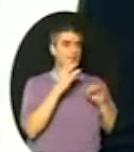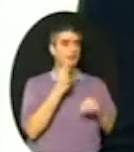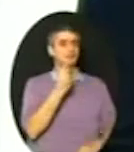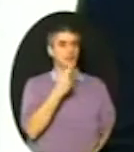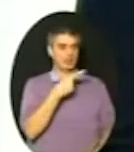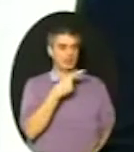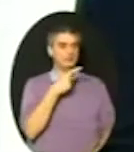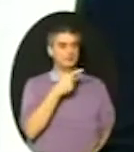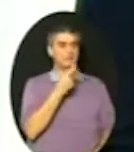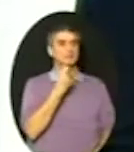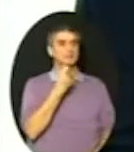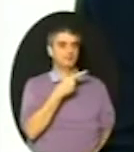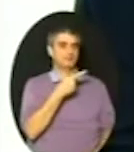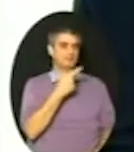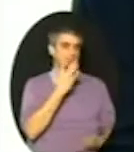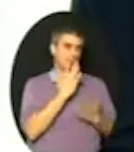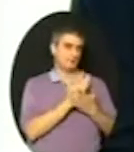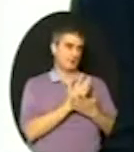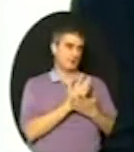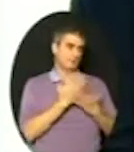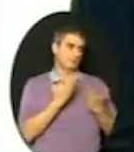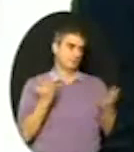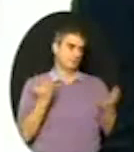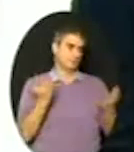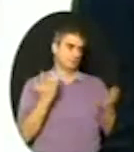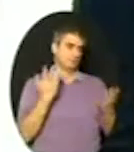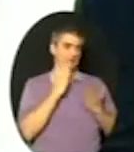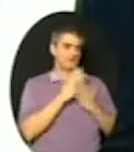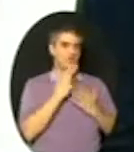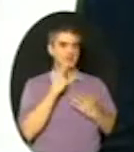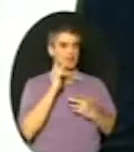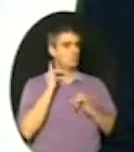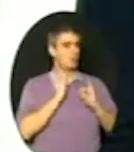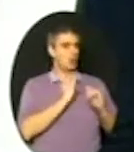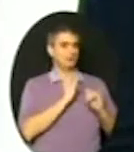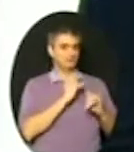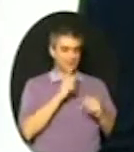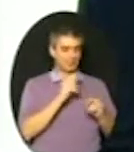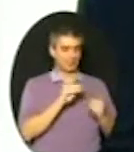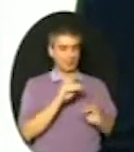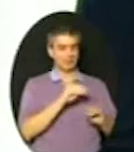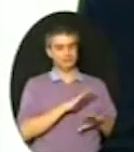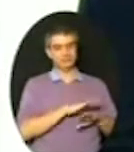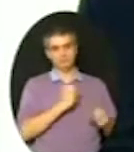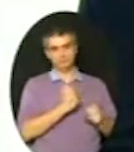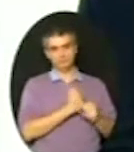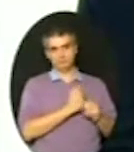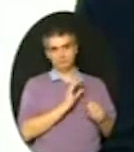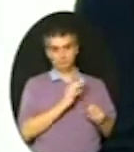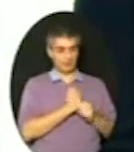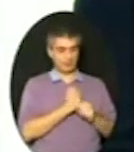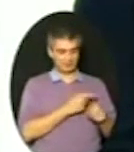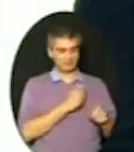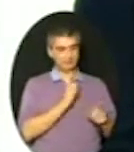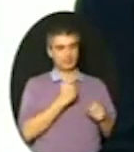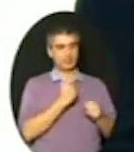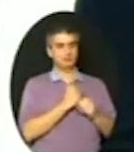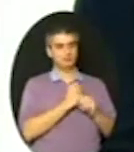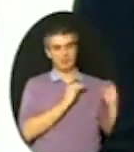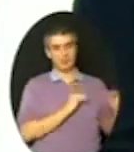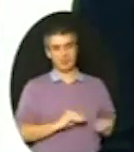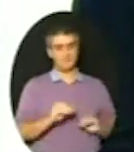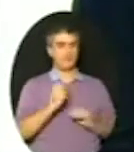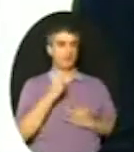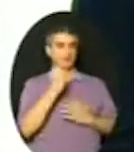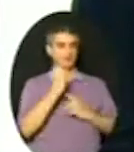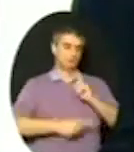שקל, אלו כספים שכבר התחייבו לספקים בעבורם, צריך עכשיו ליישם אותם בפועל. כדי ליישם אותם בפועל, אנחנו צריכים לבצע העברה